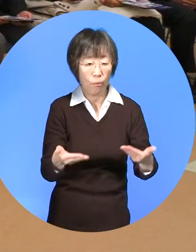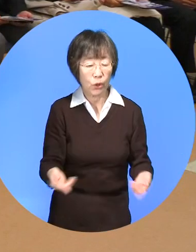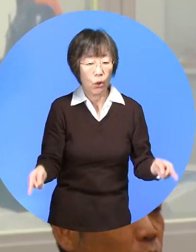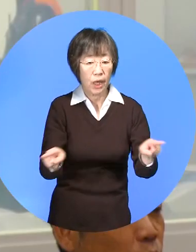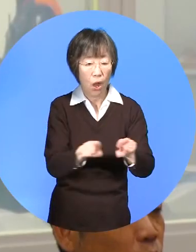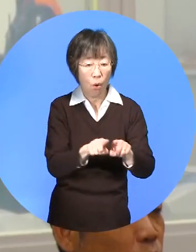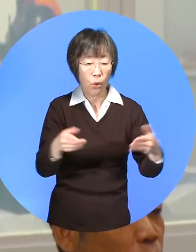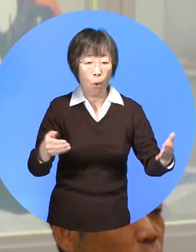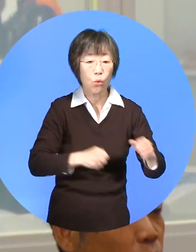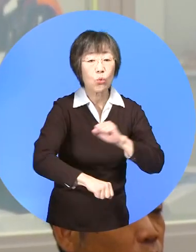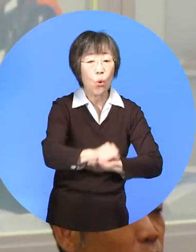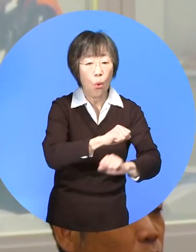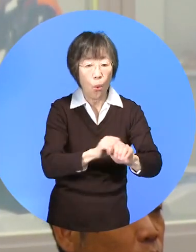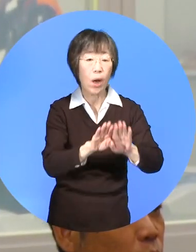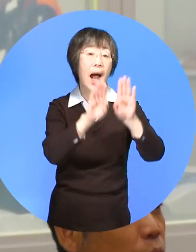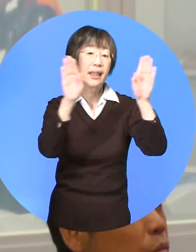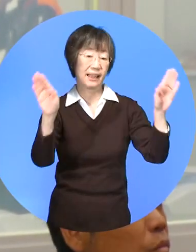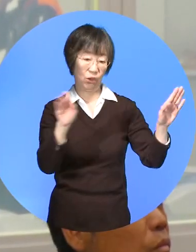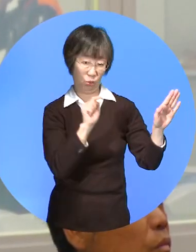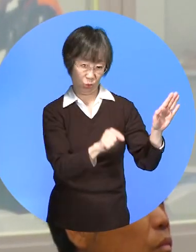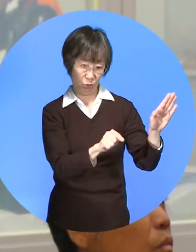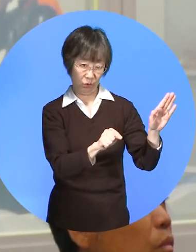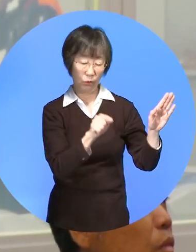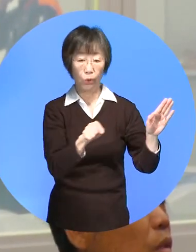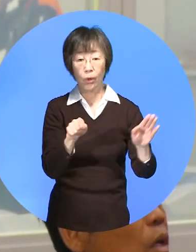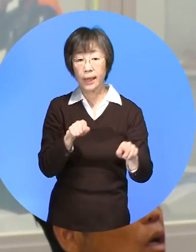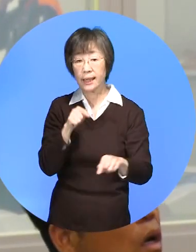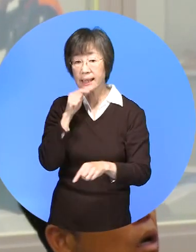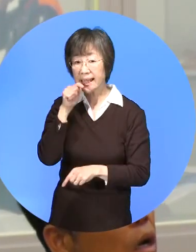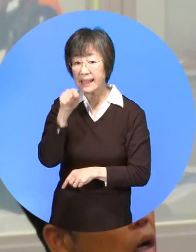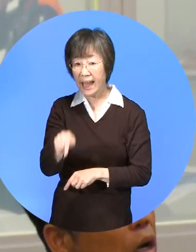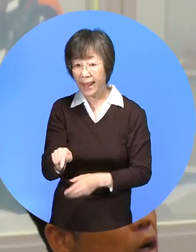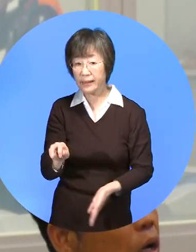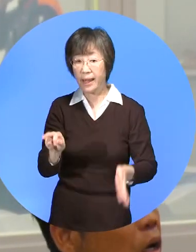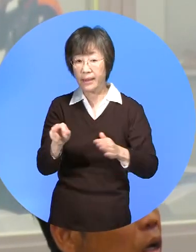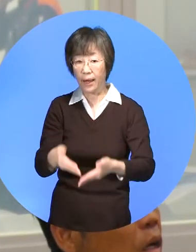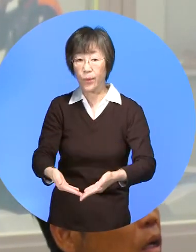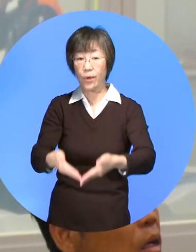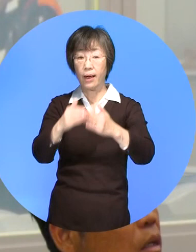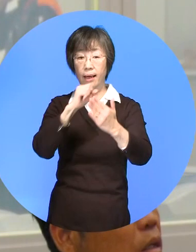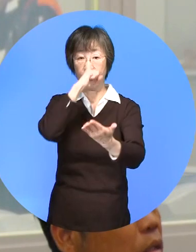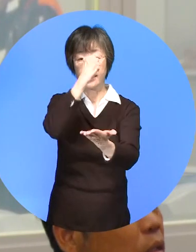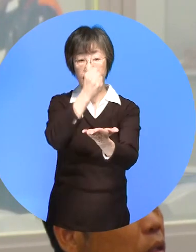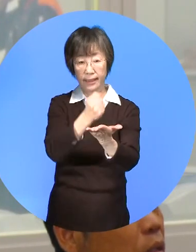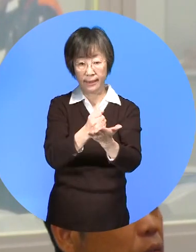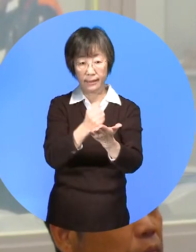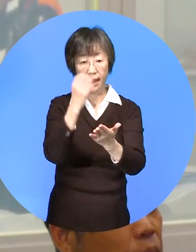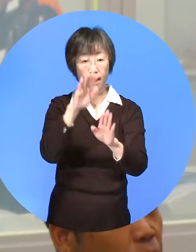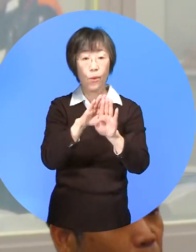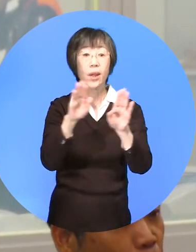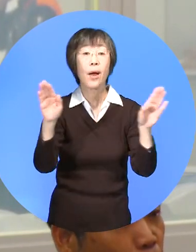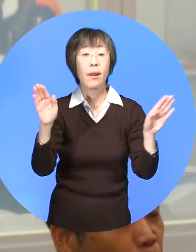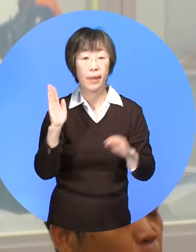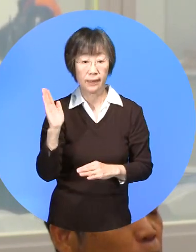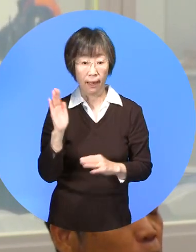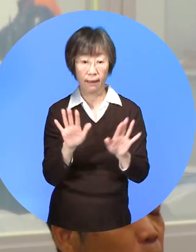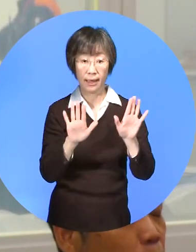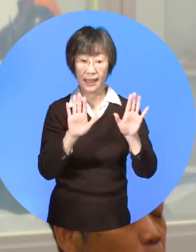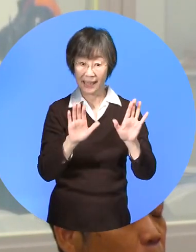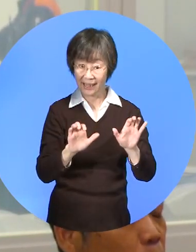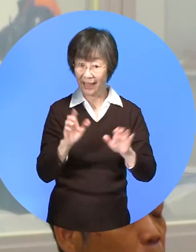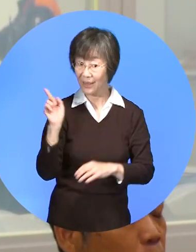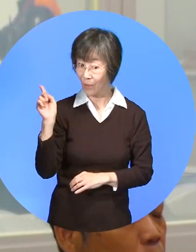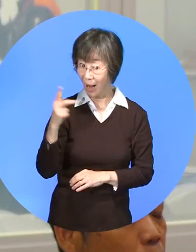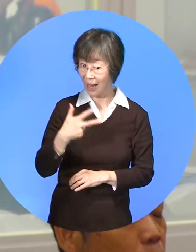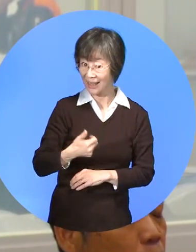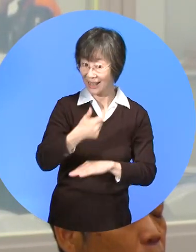と、司令センターの完成を記念して行われたものです。式典では後藤圭司市長が、吹田市と摂